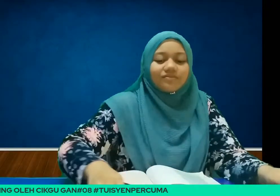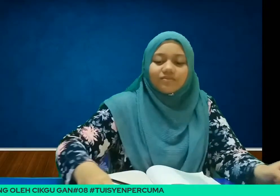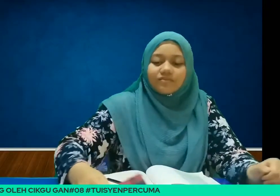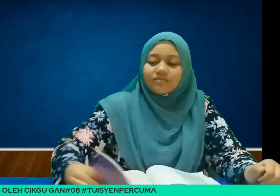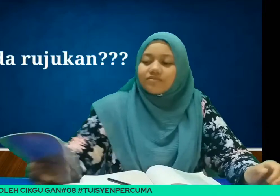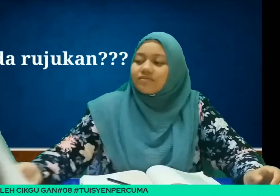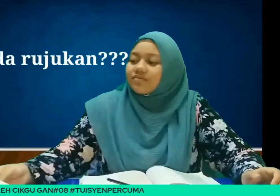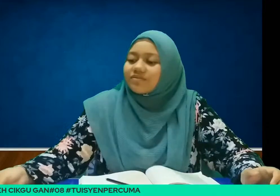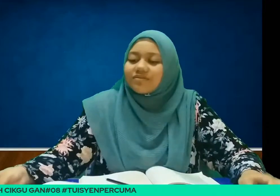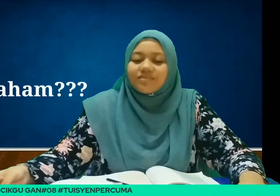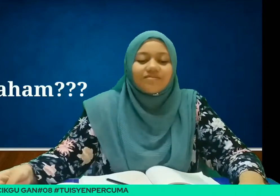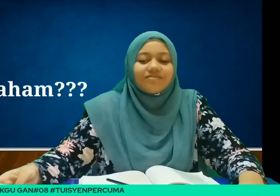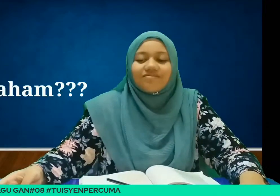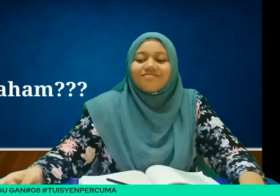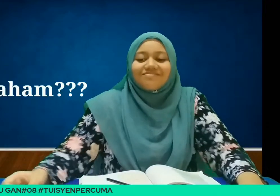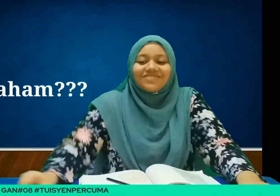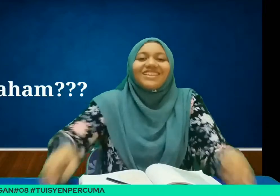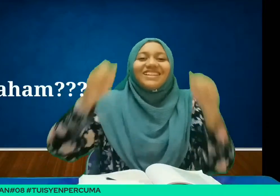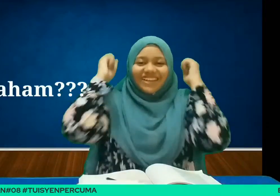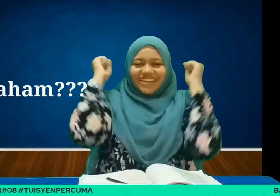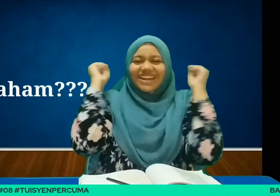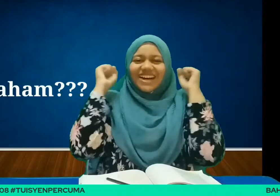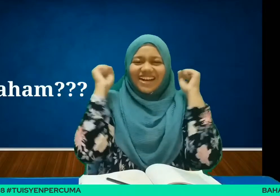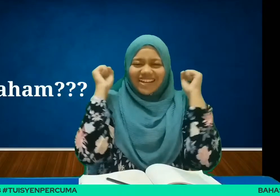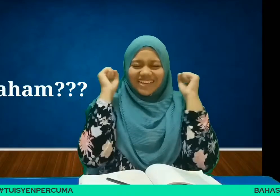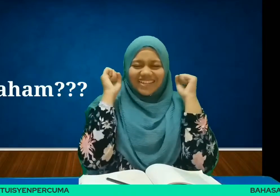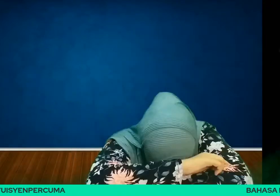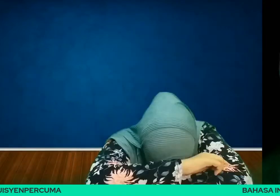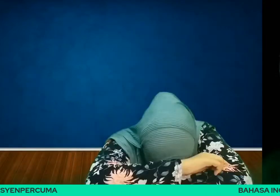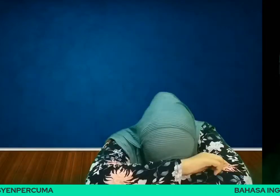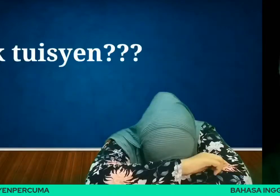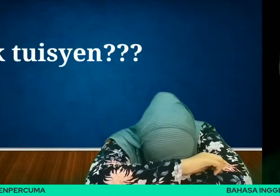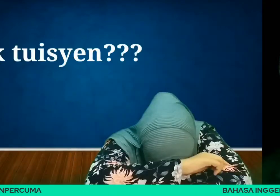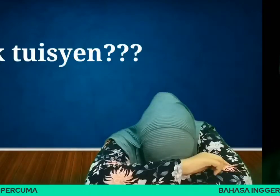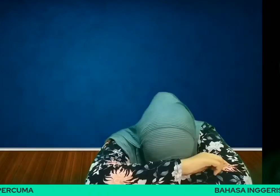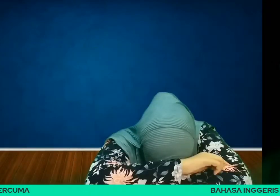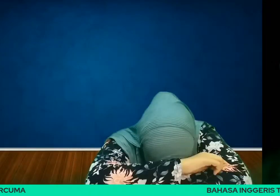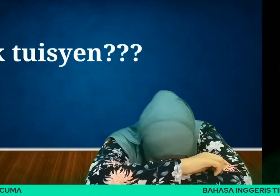bahan? Tak ada rujukan? Tak faham?